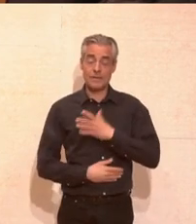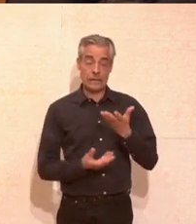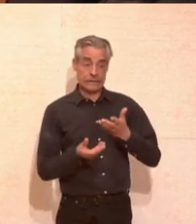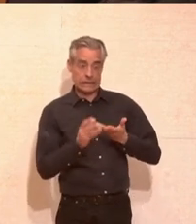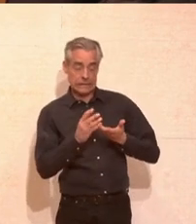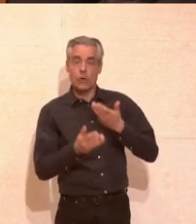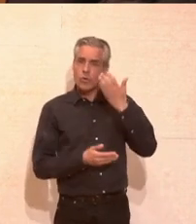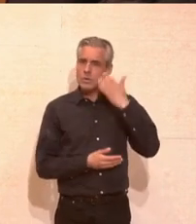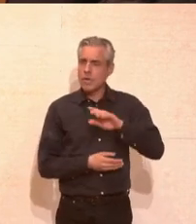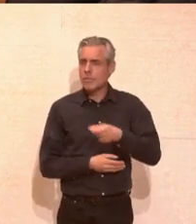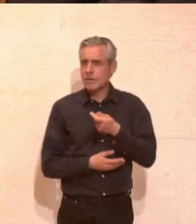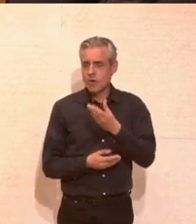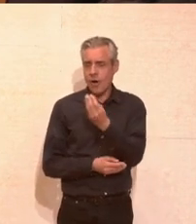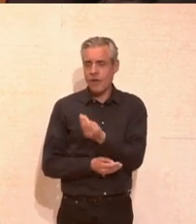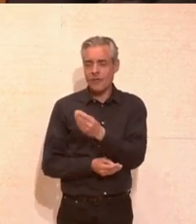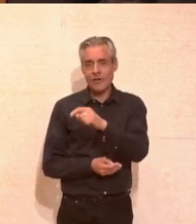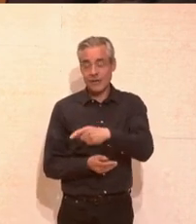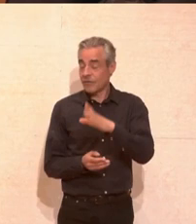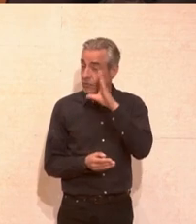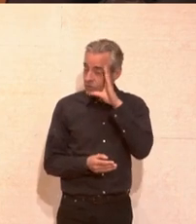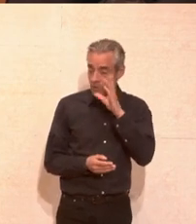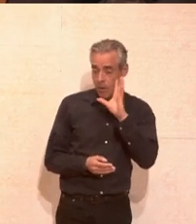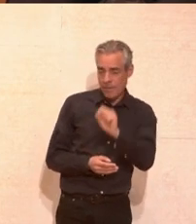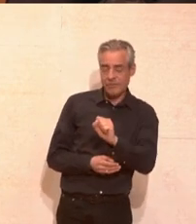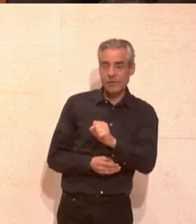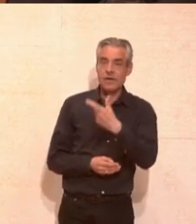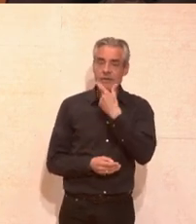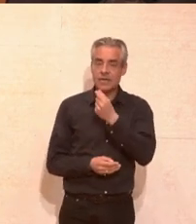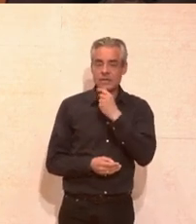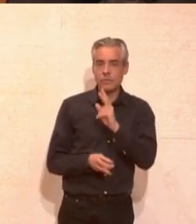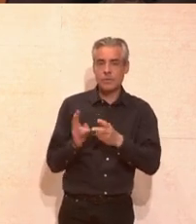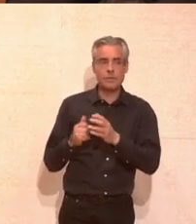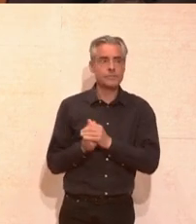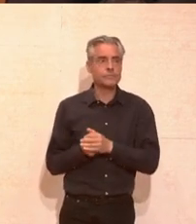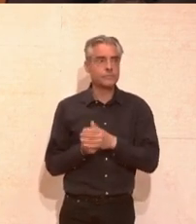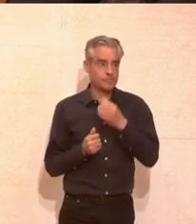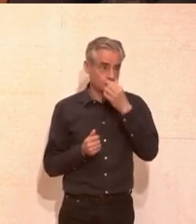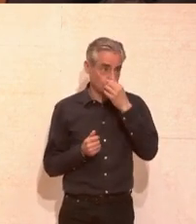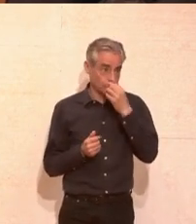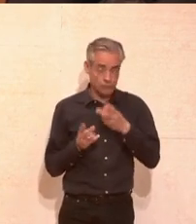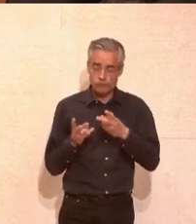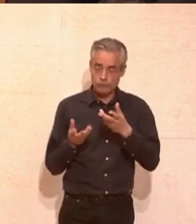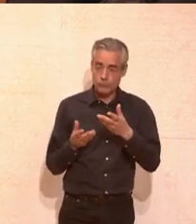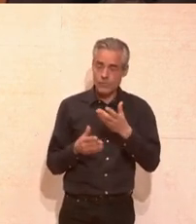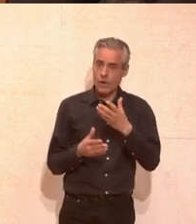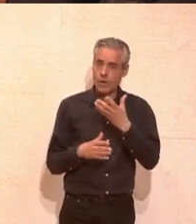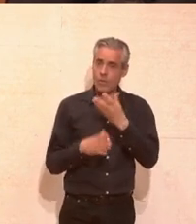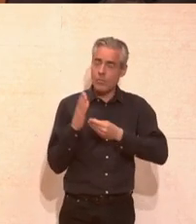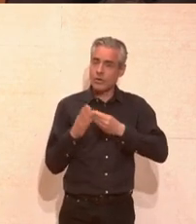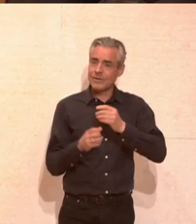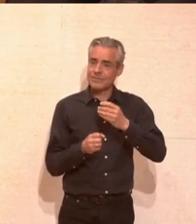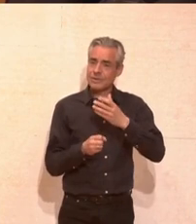tous à peu près l'enfant, on arrive à repérer, sauf pour l'hyperactivité où je ne connaissais pas, mais qui manque de sommeil, mais